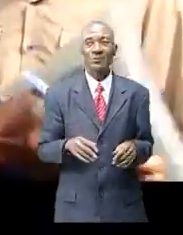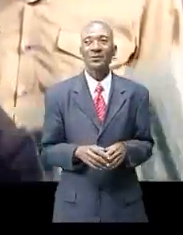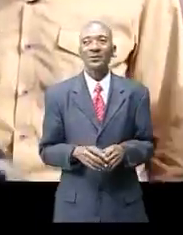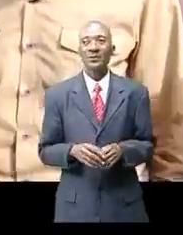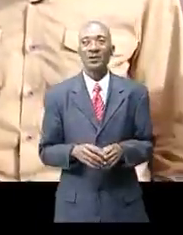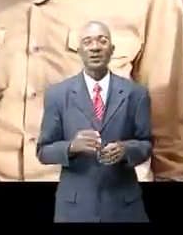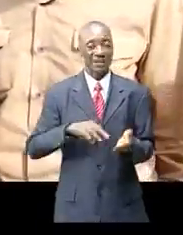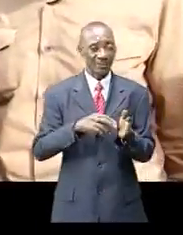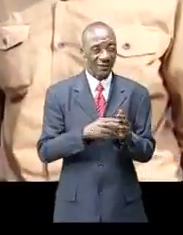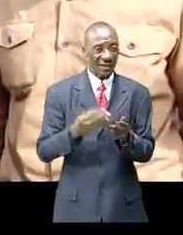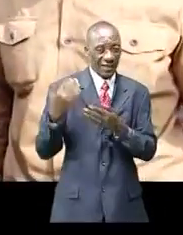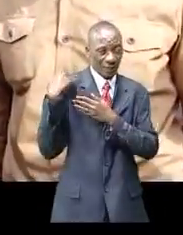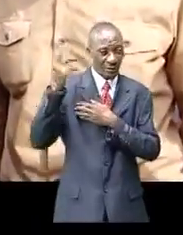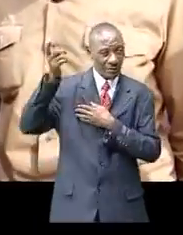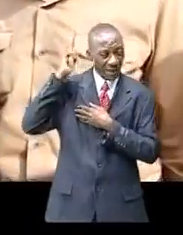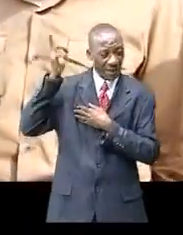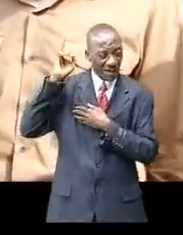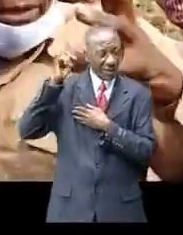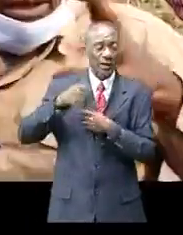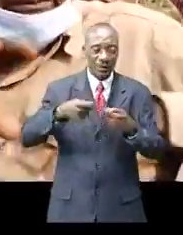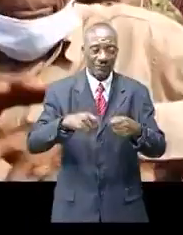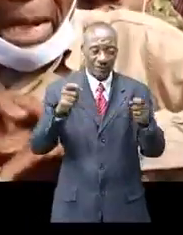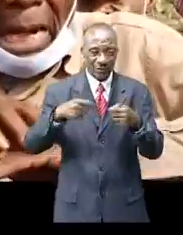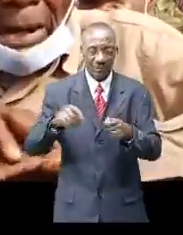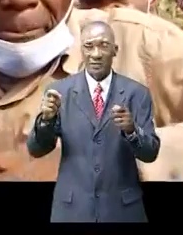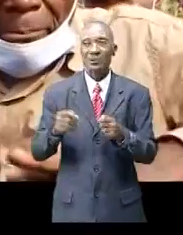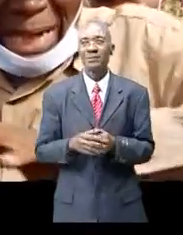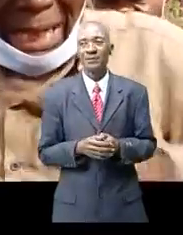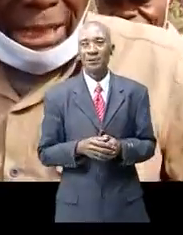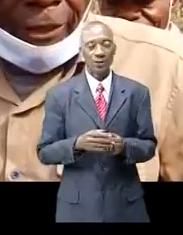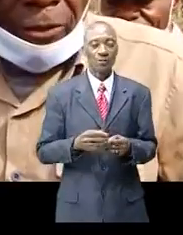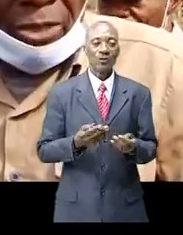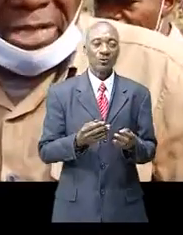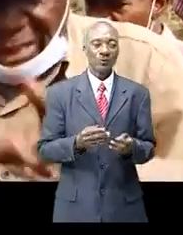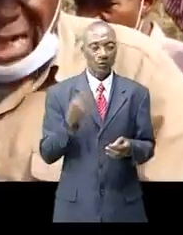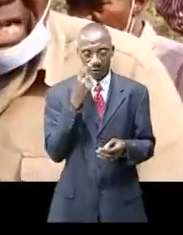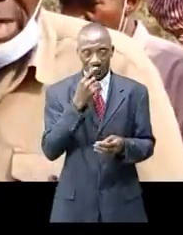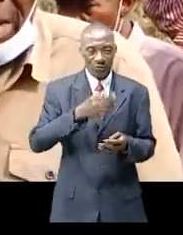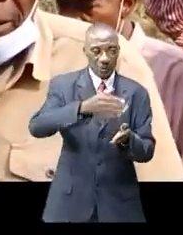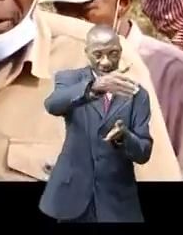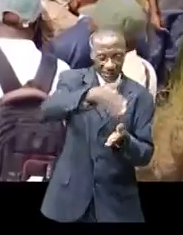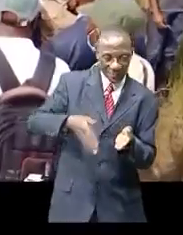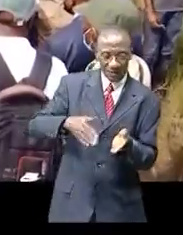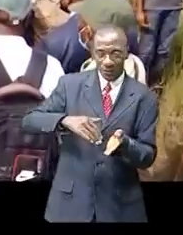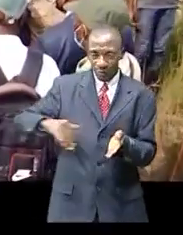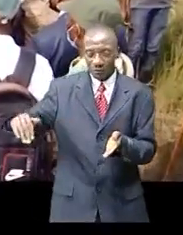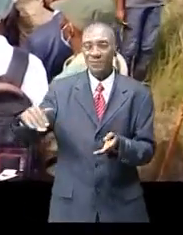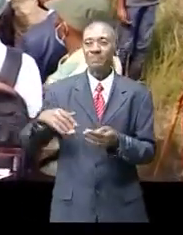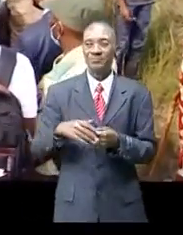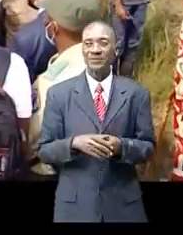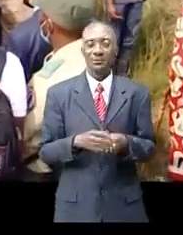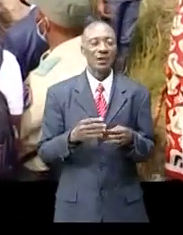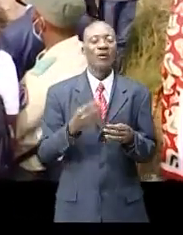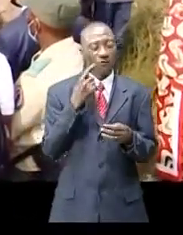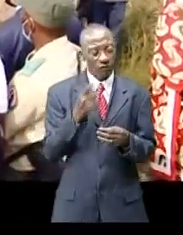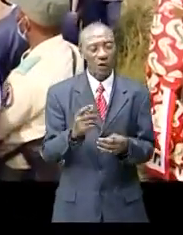régimes. Ils ont donné leur témoignage sur les limites de la concession. La descente a montré combien le patrimoine de l'État est spolié